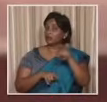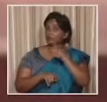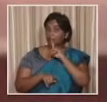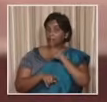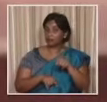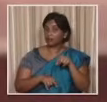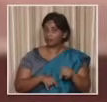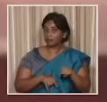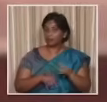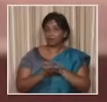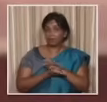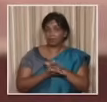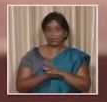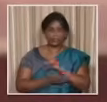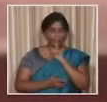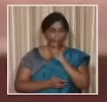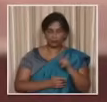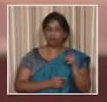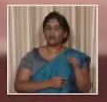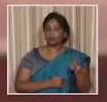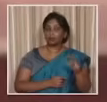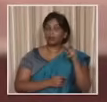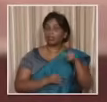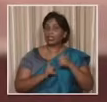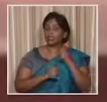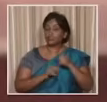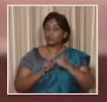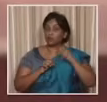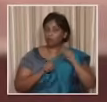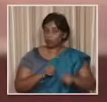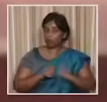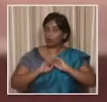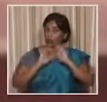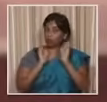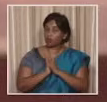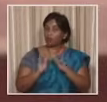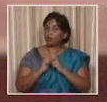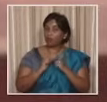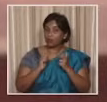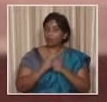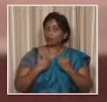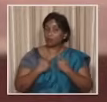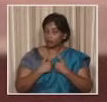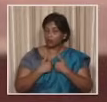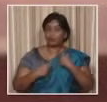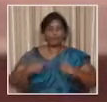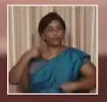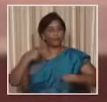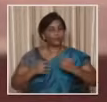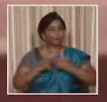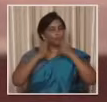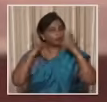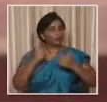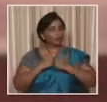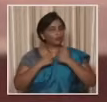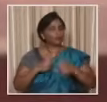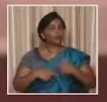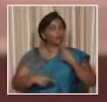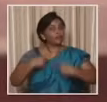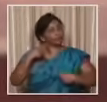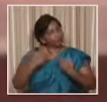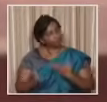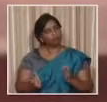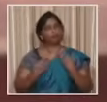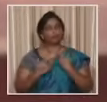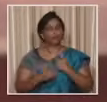ගෙදර මෙතන ඇවිල්ලා සුද්ධවන්තයා වෙන්න කතා කරනවා. මේ ඉංජිනේරු සංස්ථාවේ වෙච්ච හානිය අපි විවාද ගණනාවකදී කරලා තියෙන ඕන විවාදයක්